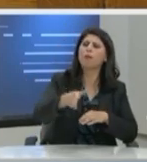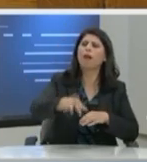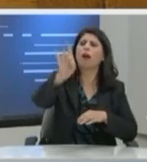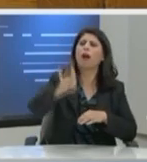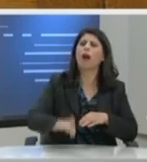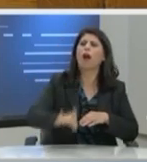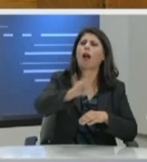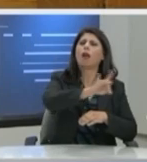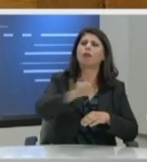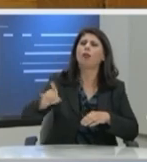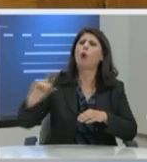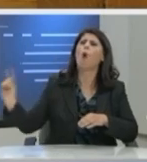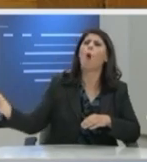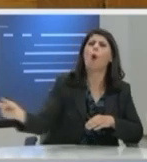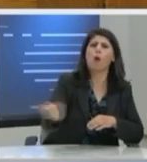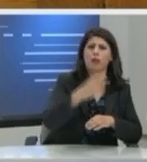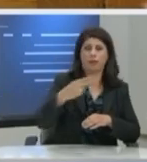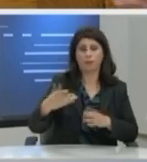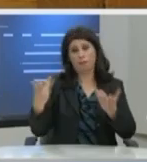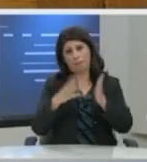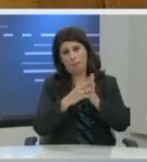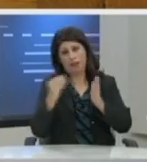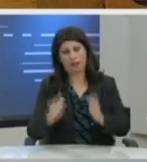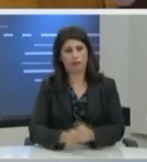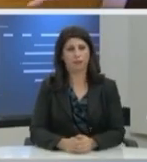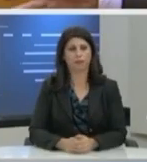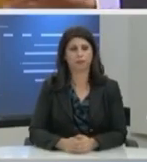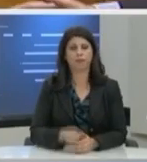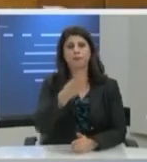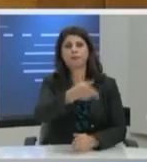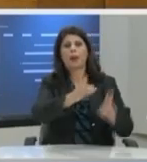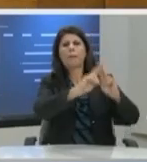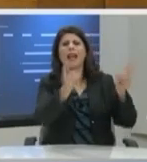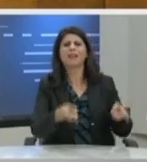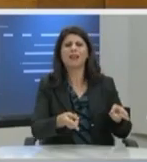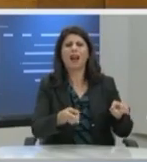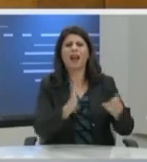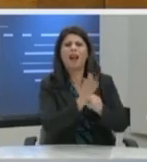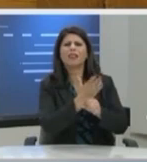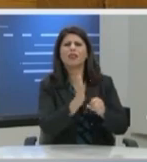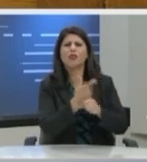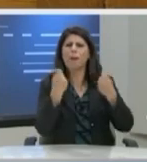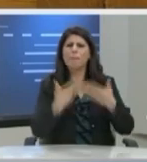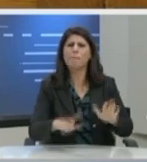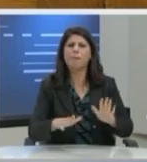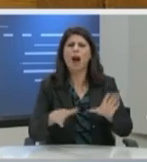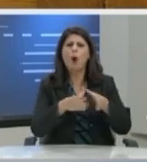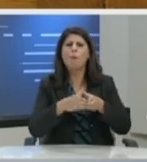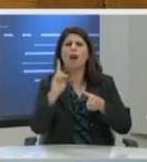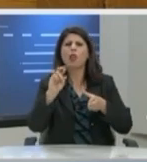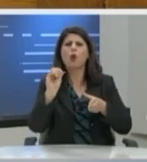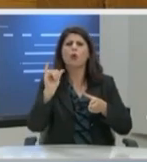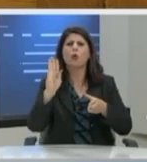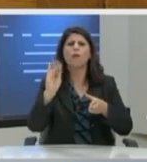Μητσοτάκης. Δηλαδή, σε αυτούς που τους τα σπάσανε οι Ρουβίκονες, λέει, από την άλλη μέρα